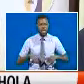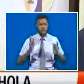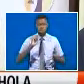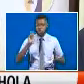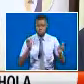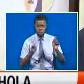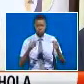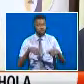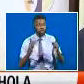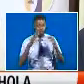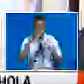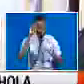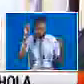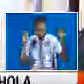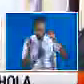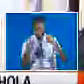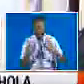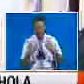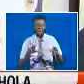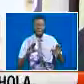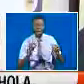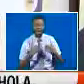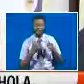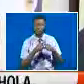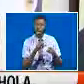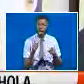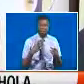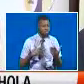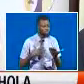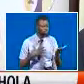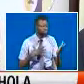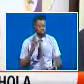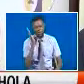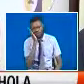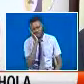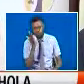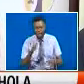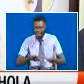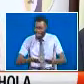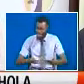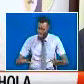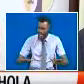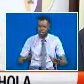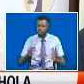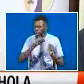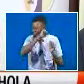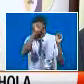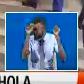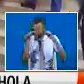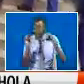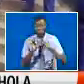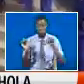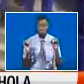blanket, the rest of the suspects were sleeping on bare concrete floors with neither blankets nor